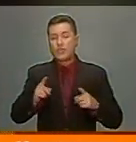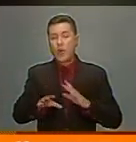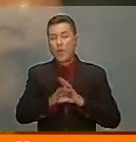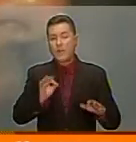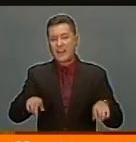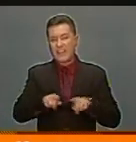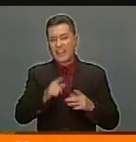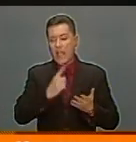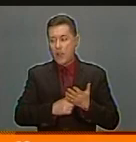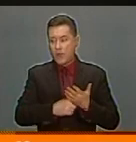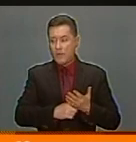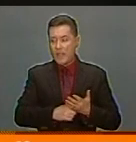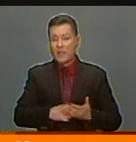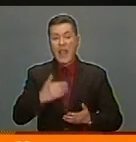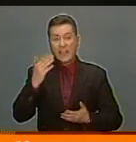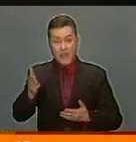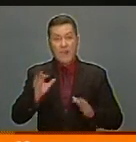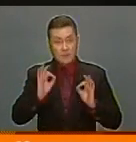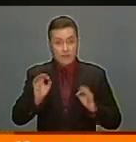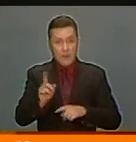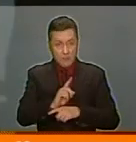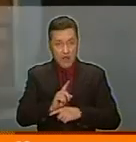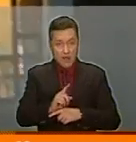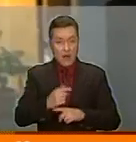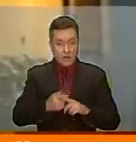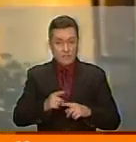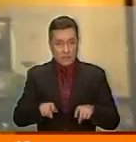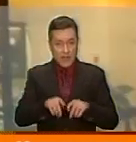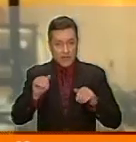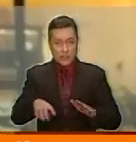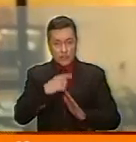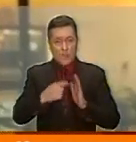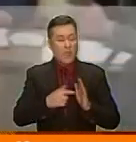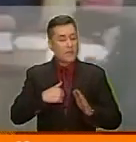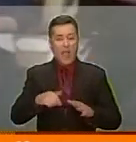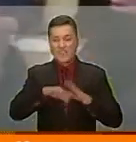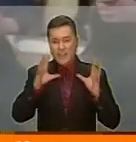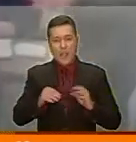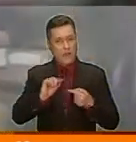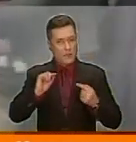такий аргумент. Для вас нормально саме так вирішувати питання? Я взагалі проти насильства.